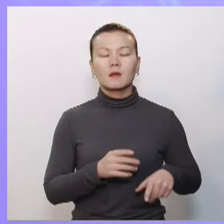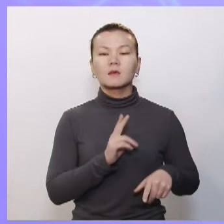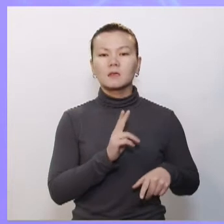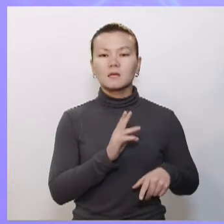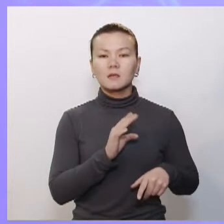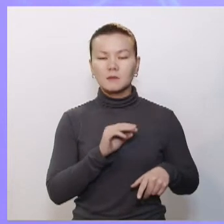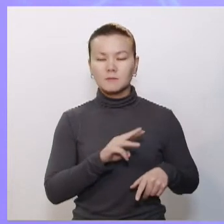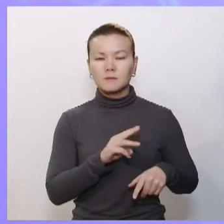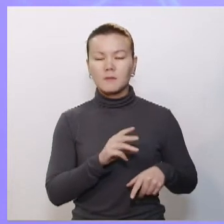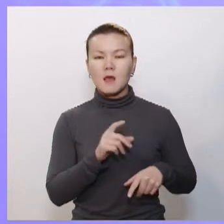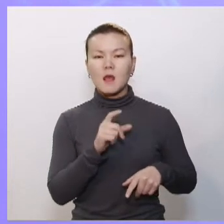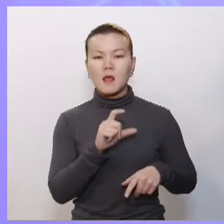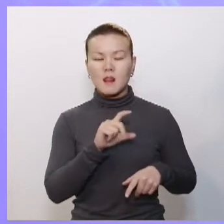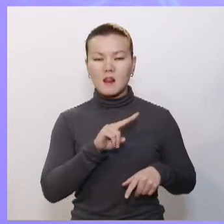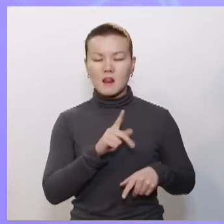эмне кылат?